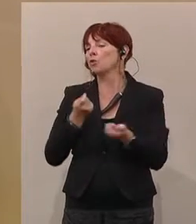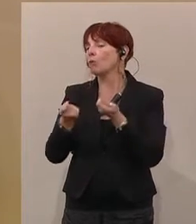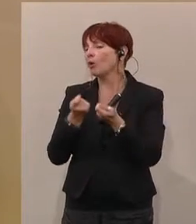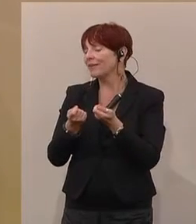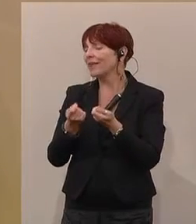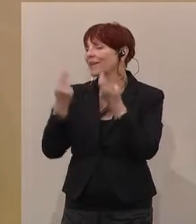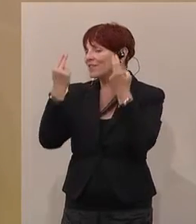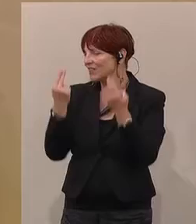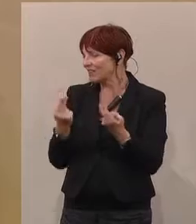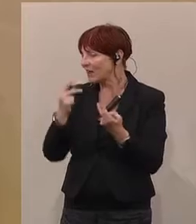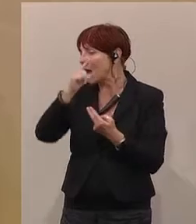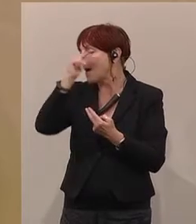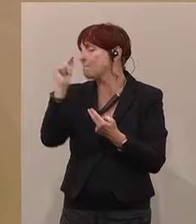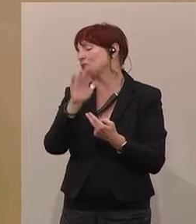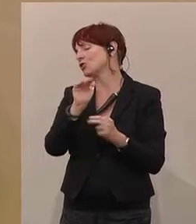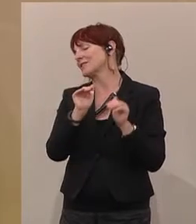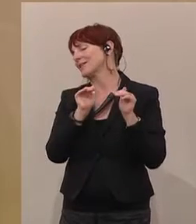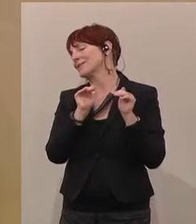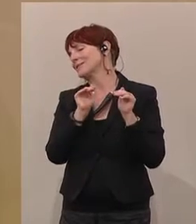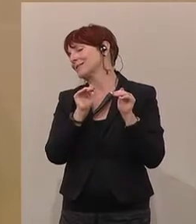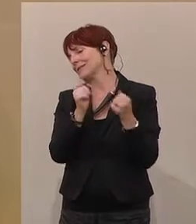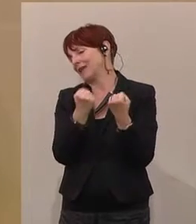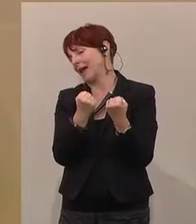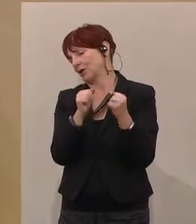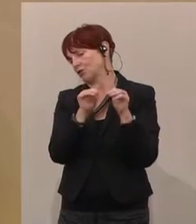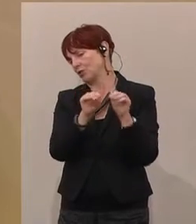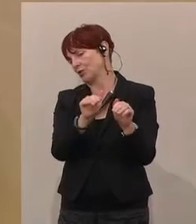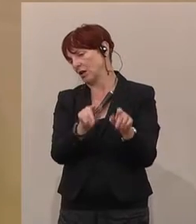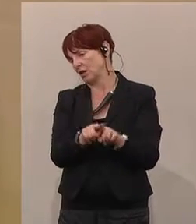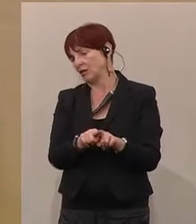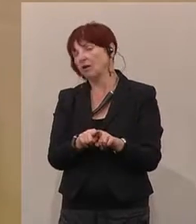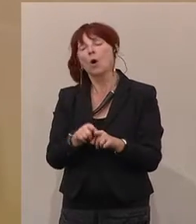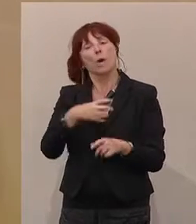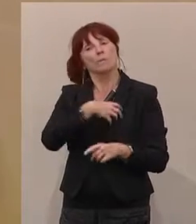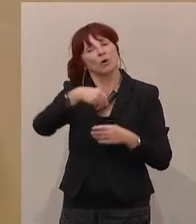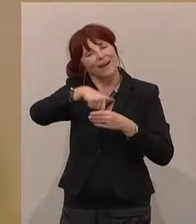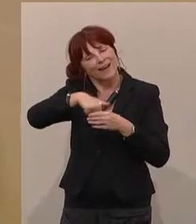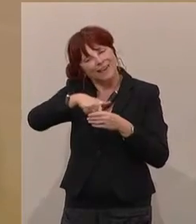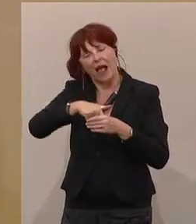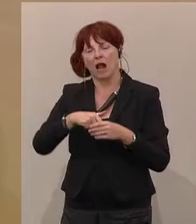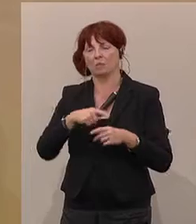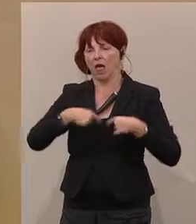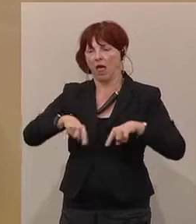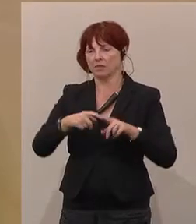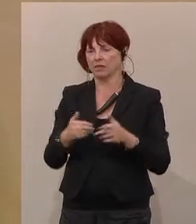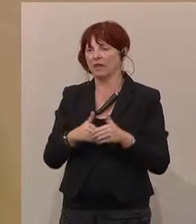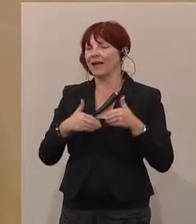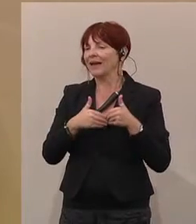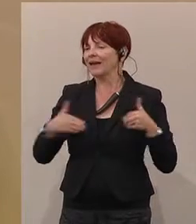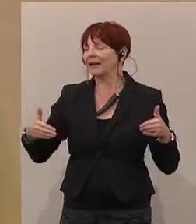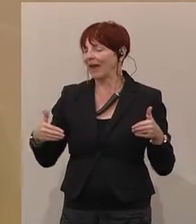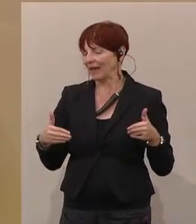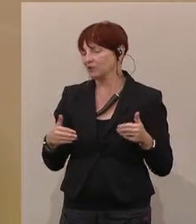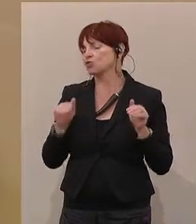nichts anderes, nämlich die Sicherheit der Bürger im eigenen Land, den Grenzschutz, den Schutz des Staatsgebietes und den Schutz der Bürger im eigenen